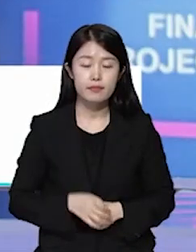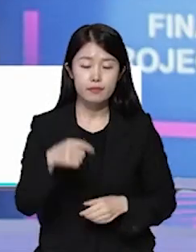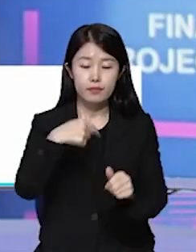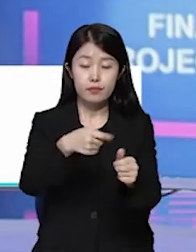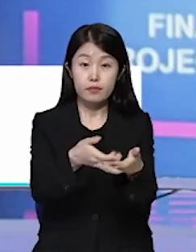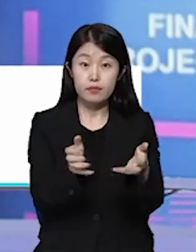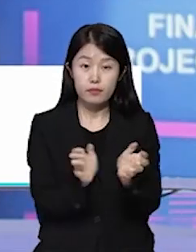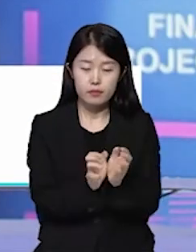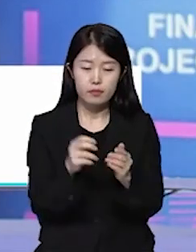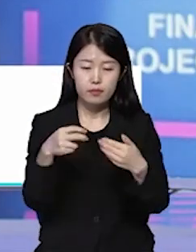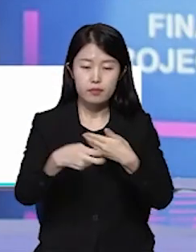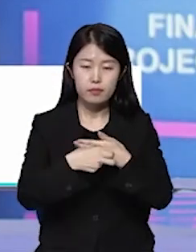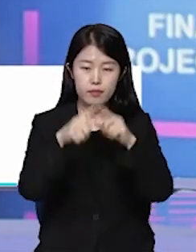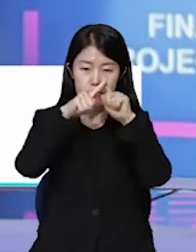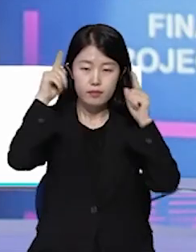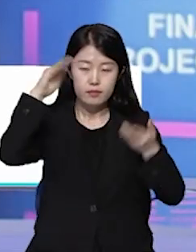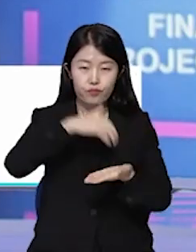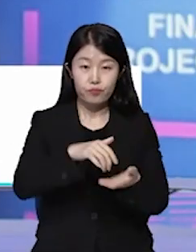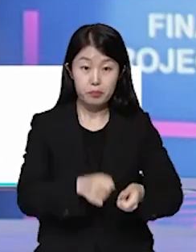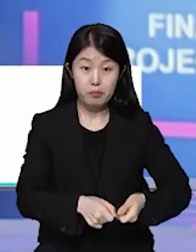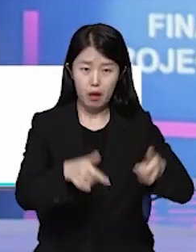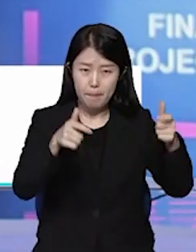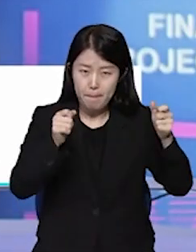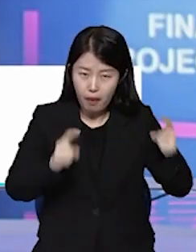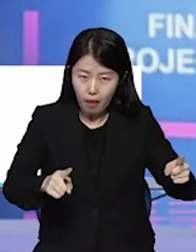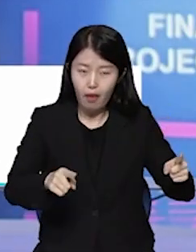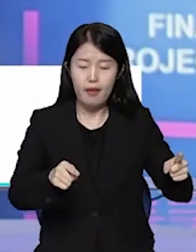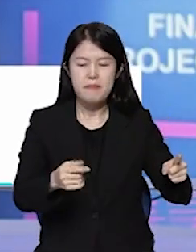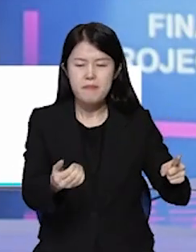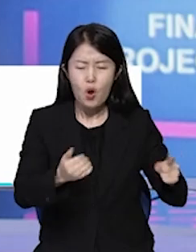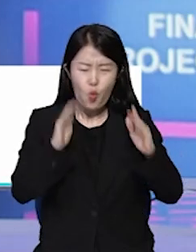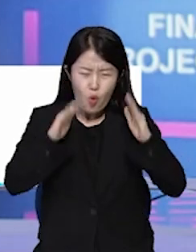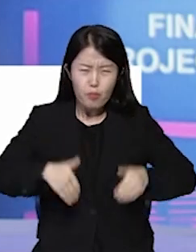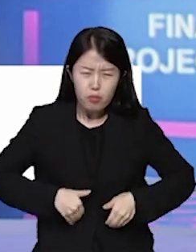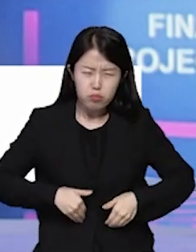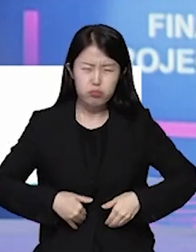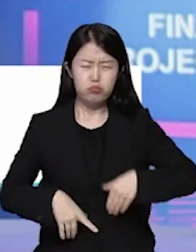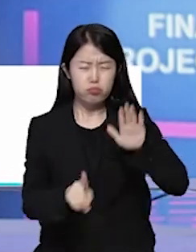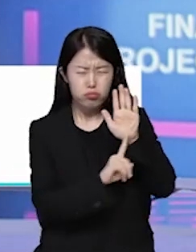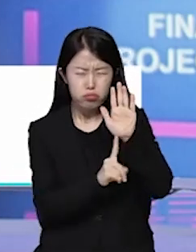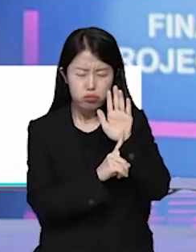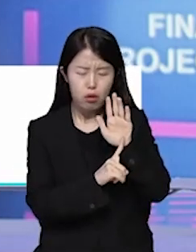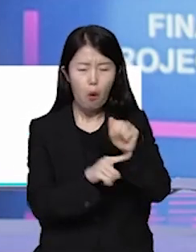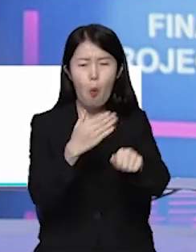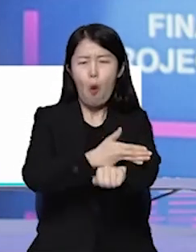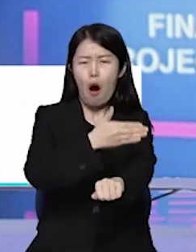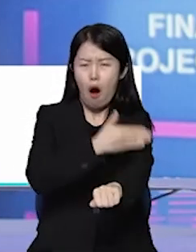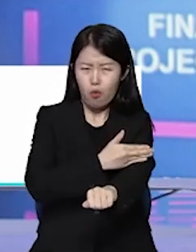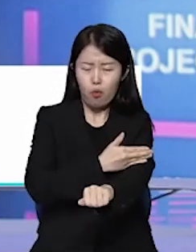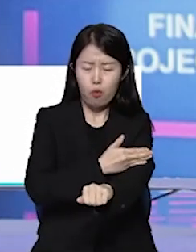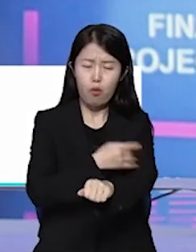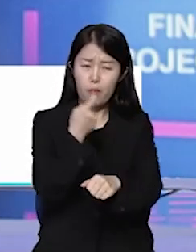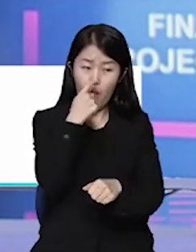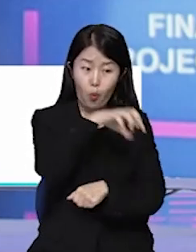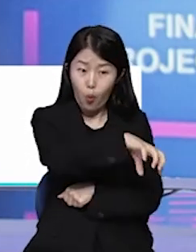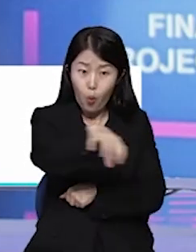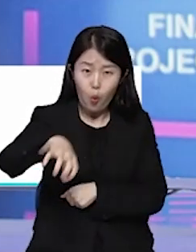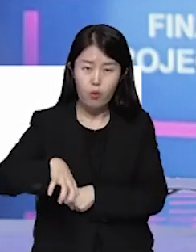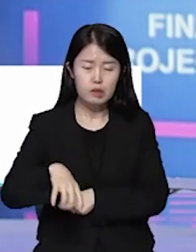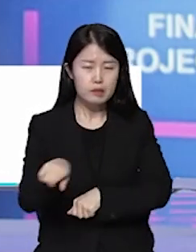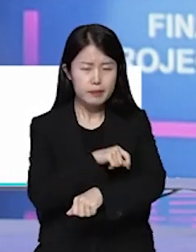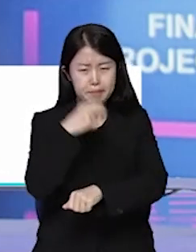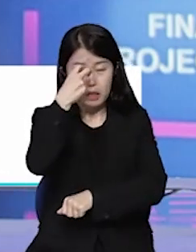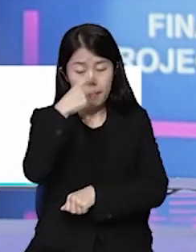교육부가 의대 증원을 기회 삼아 선행학습을 유발하는 학원의 과장 광고 특별 점검에 돌입했습니다. 하지만